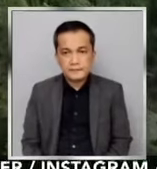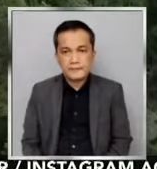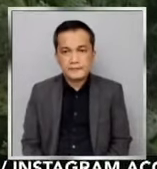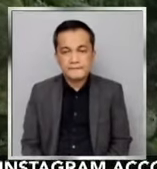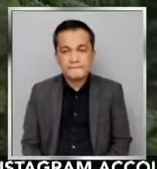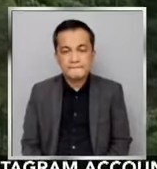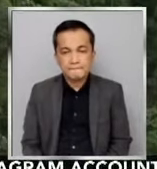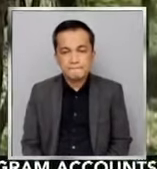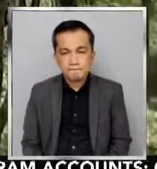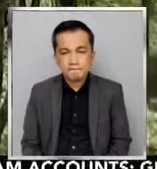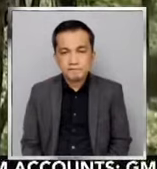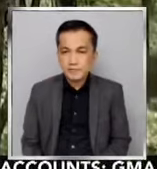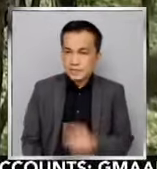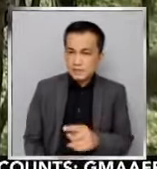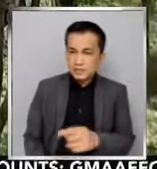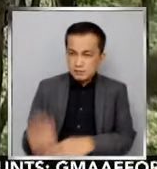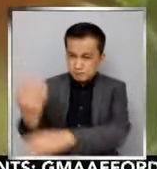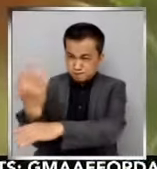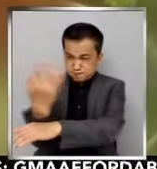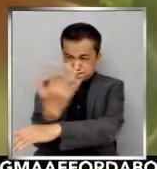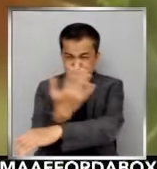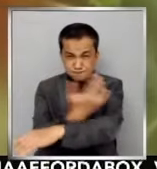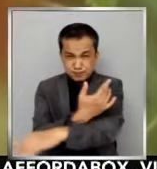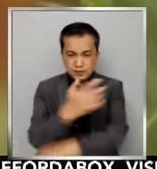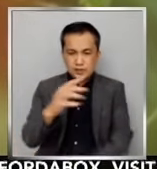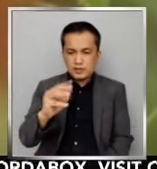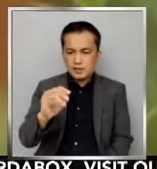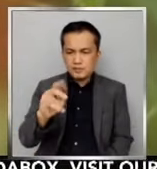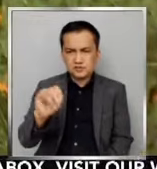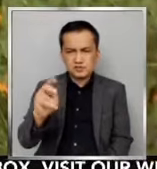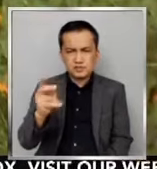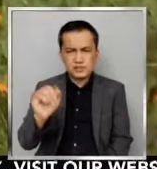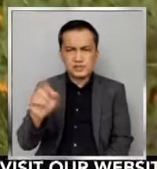Ang makakapal na gubat ng Masungi na may sari-saring wildlife.